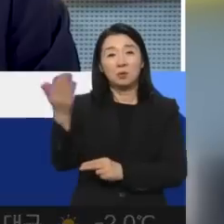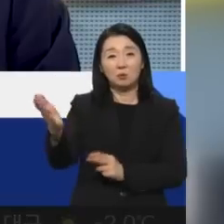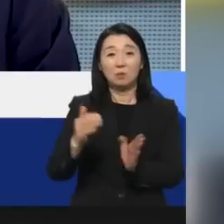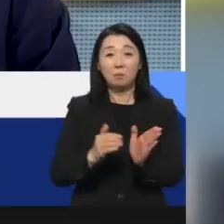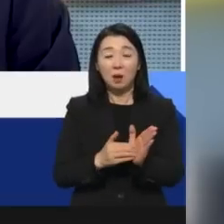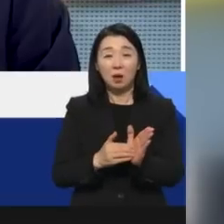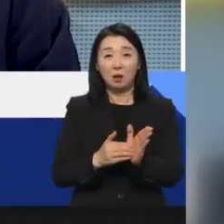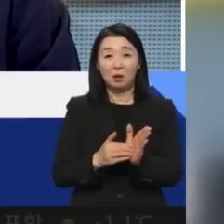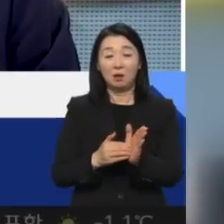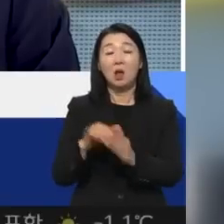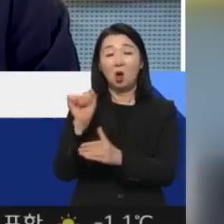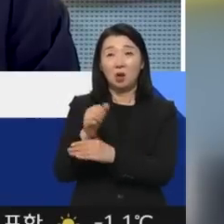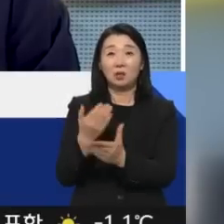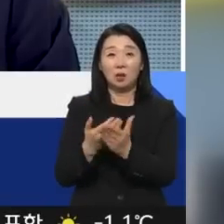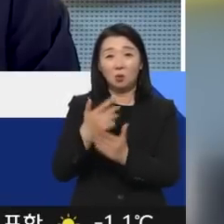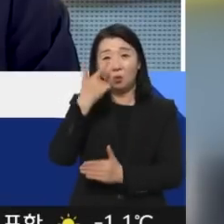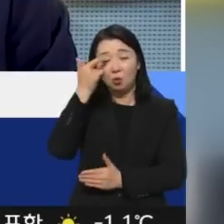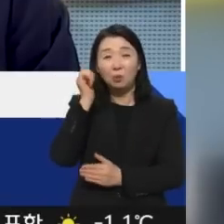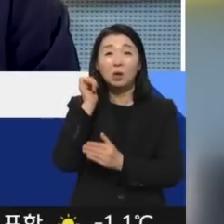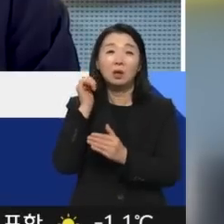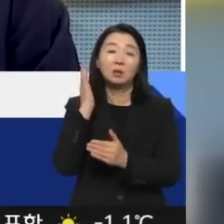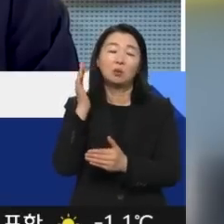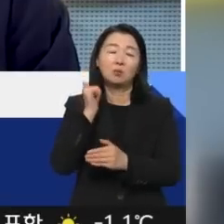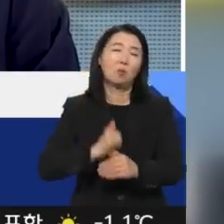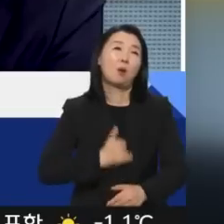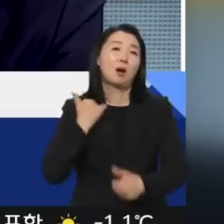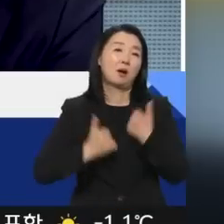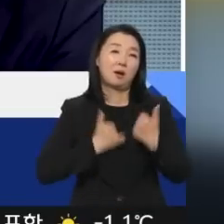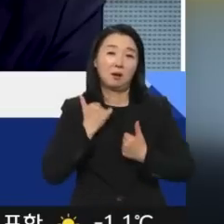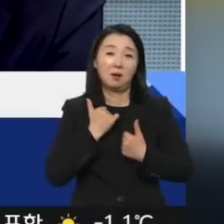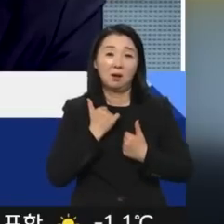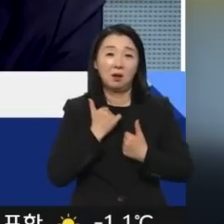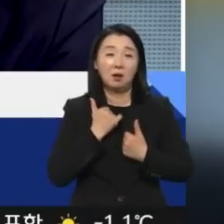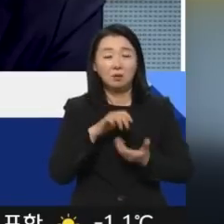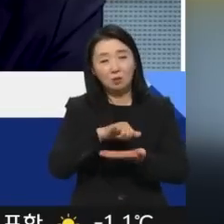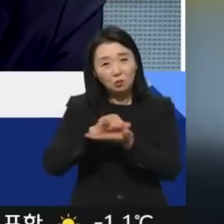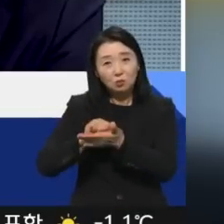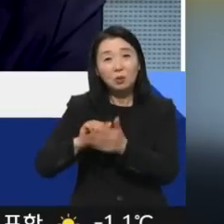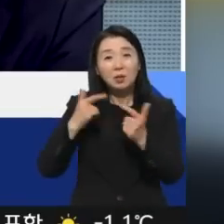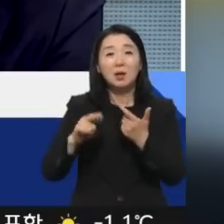수리해달라고 했는데 뭐 노무현 대통령께서 그때 노발대발 하더라고. 그걸